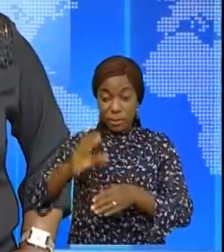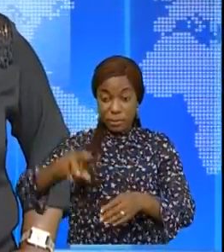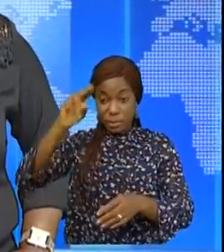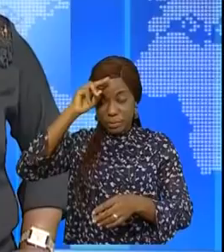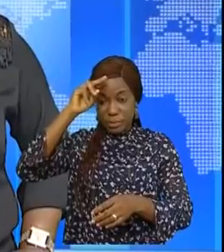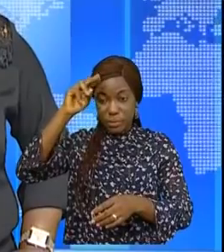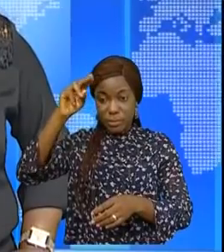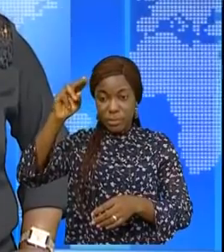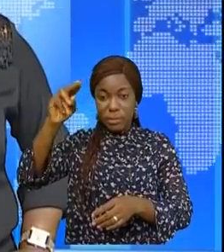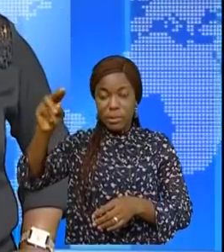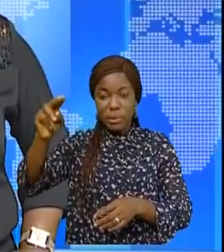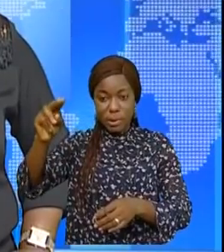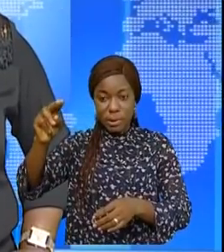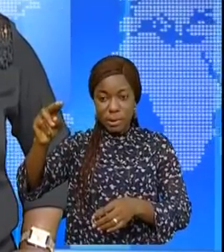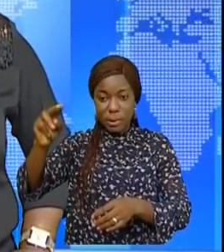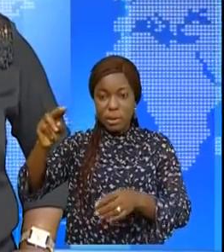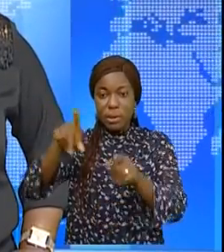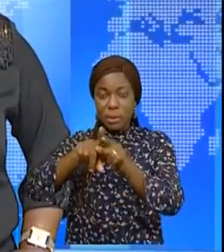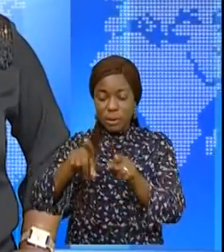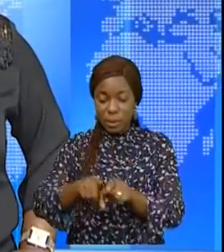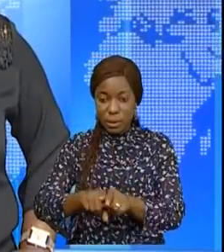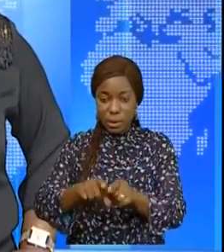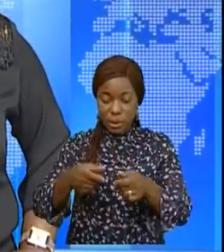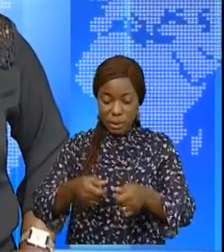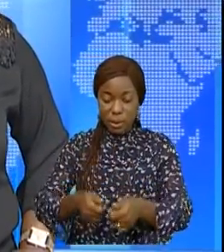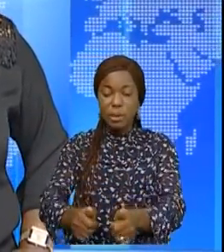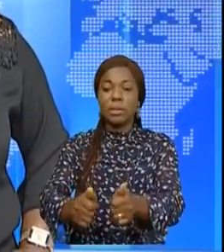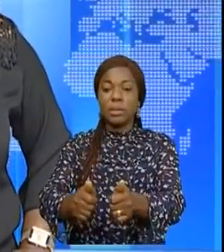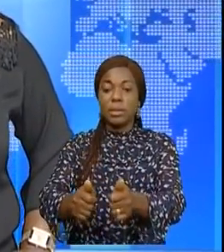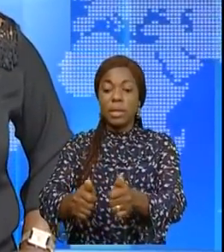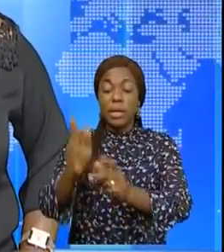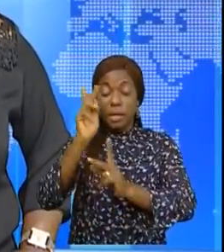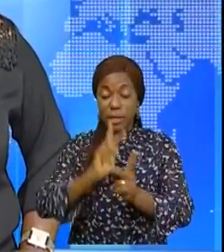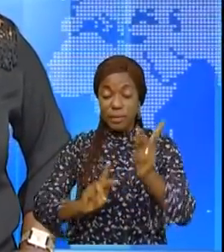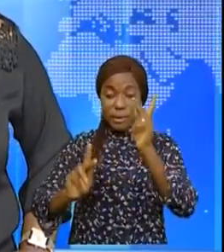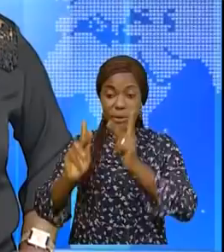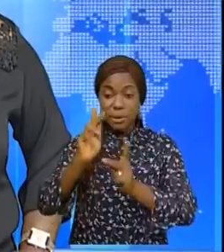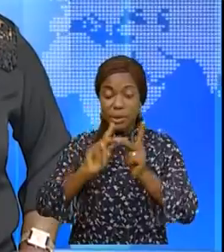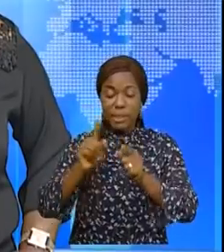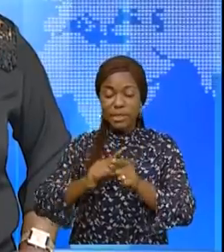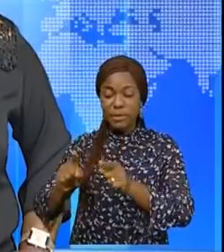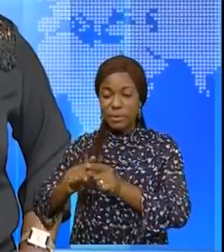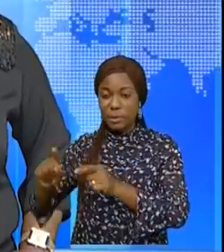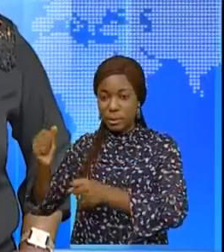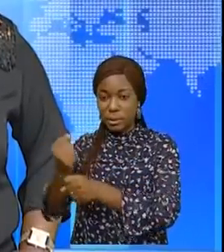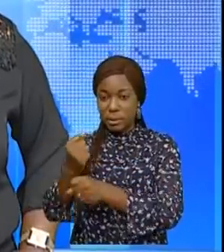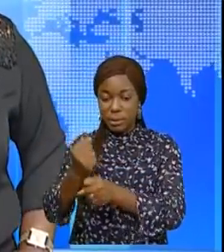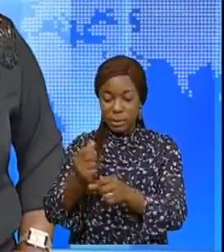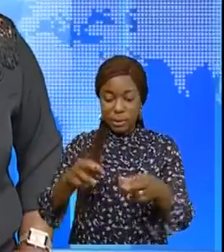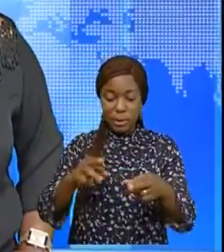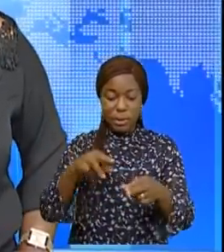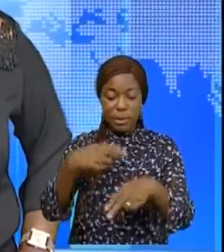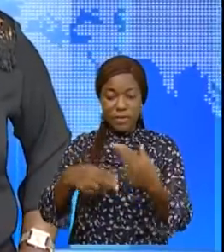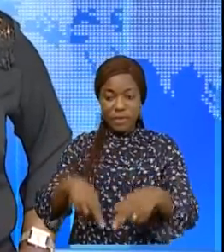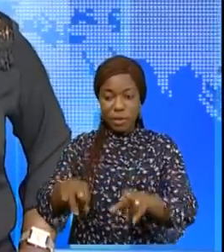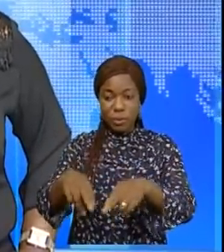ministre de l'ITP, Alexis Guissaro-Mouvouni, a visité les différents services de l'Office des routes. Question de